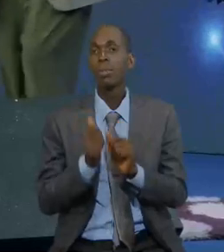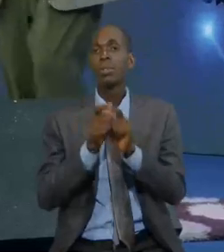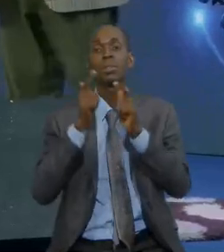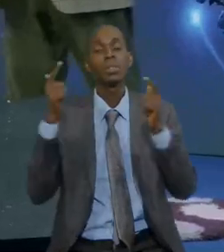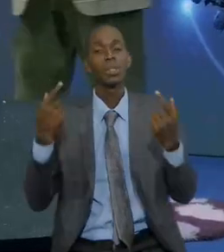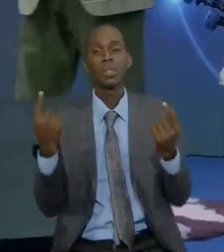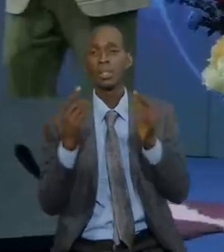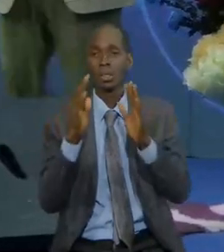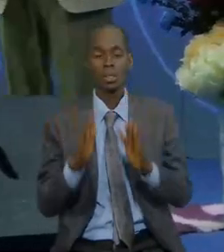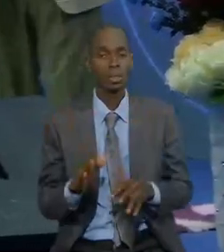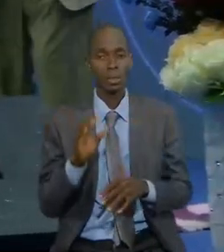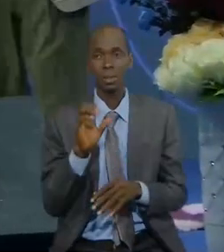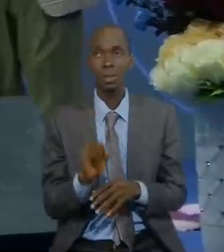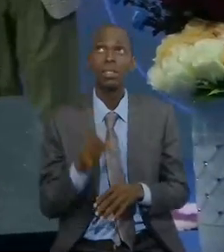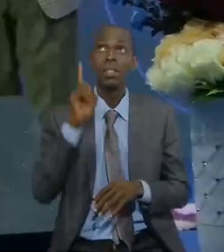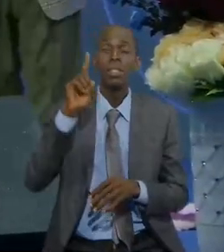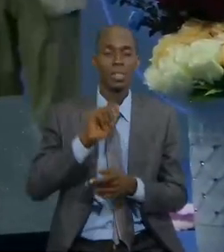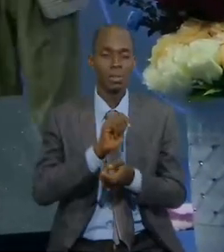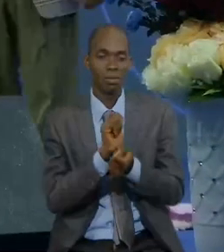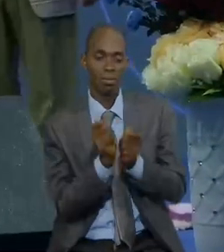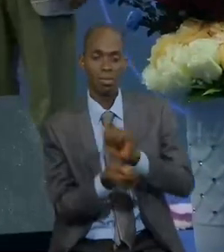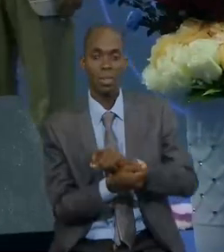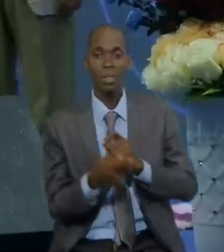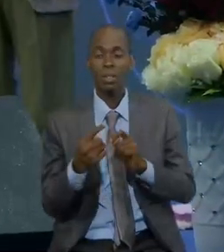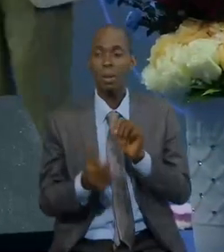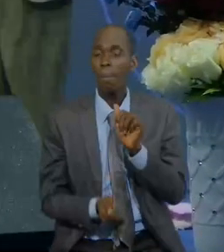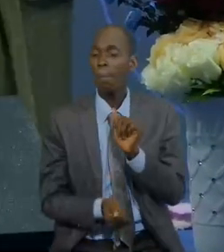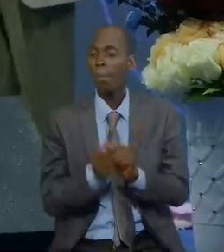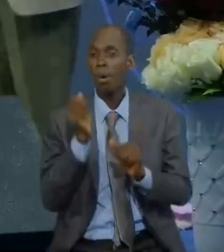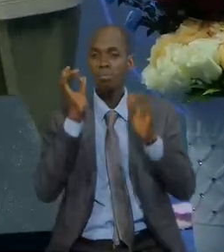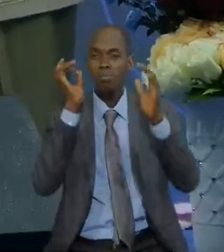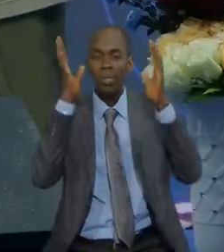ces transports de Monster High